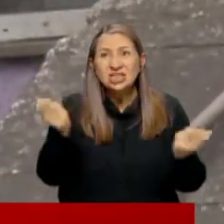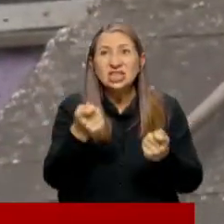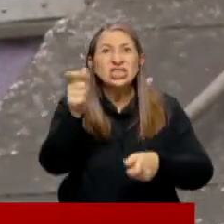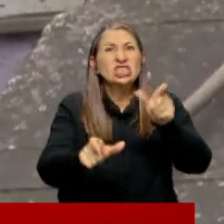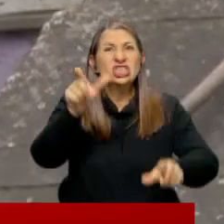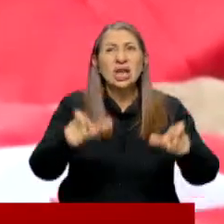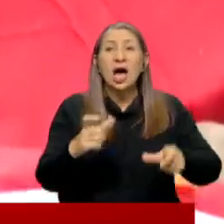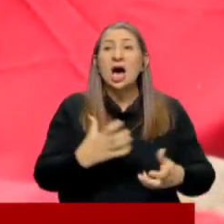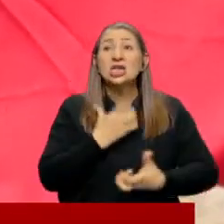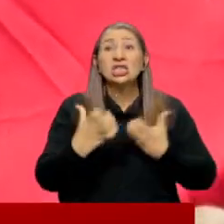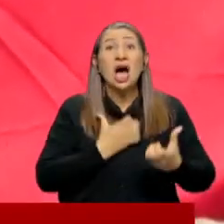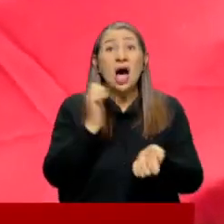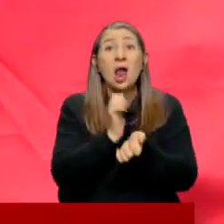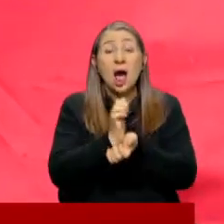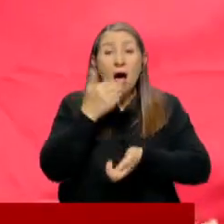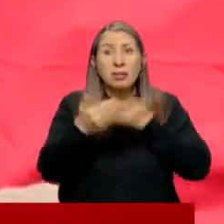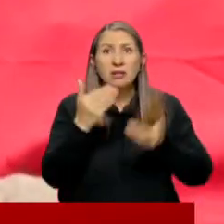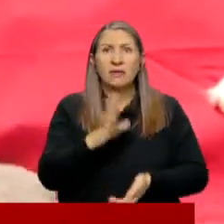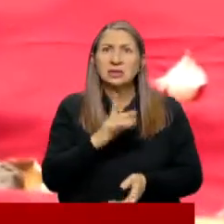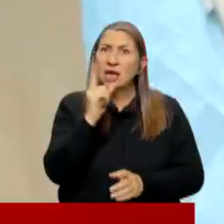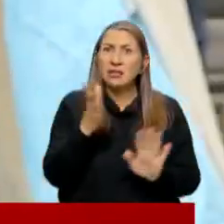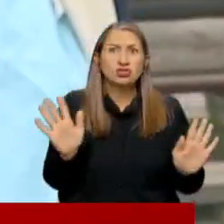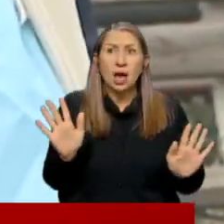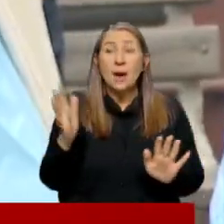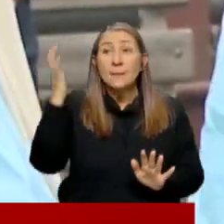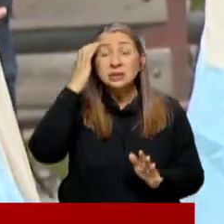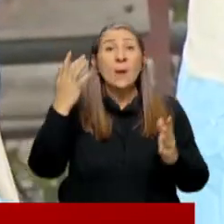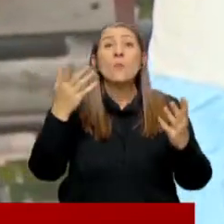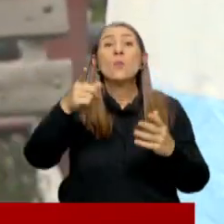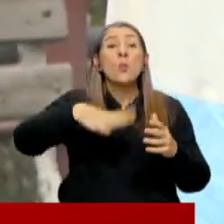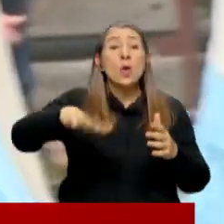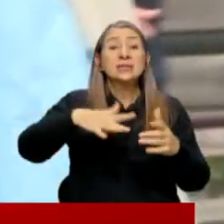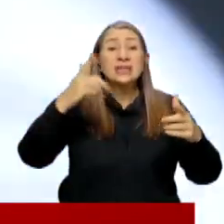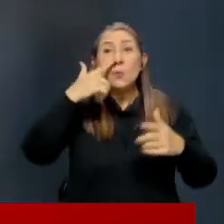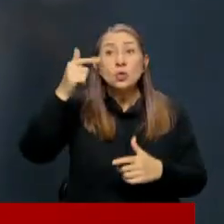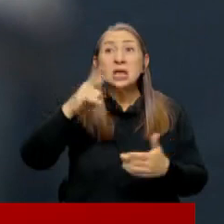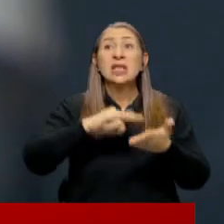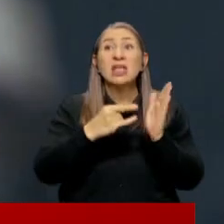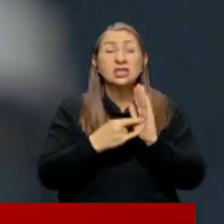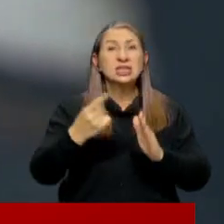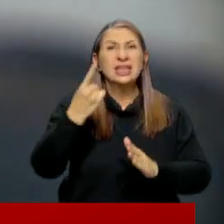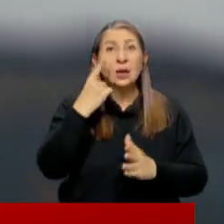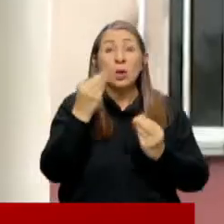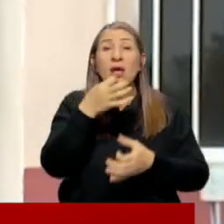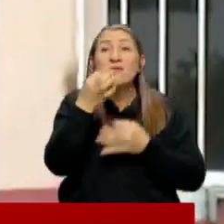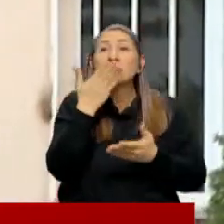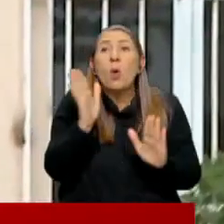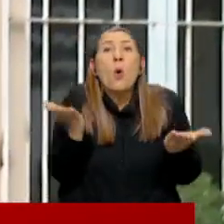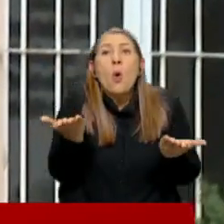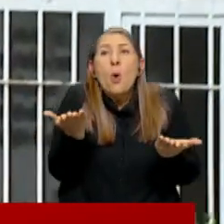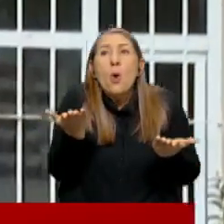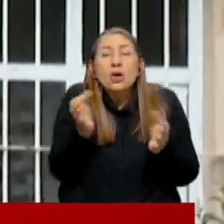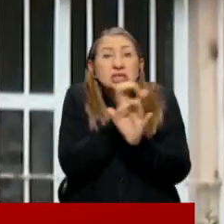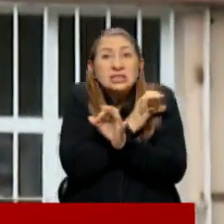işçilerin acılı ailelerin anlattıkları var sadece başta müessese müdürü hiçbir idarecinin tanık olarak bile ifadesine